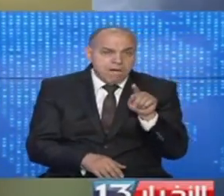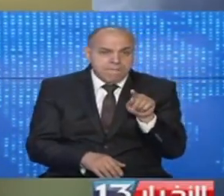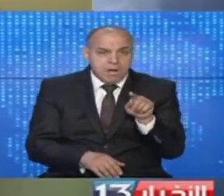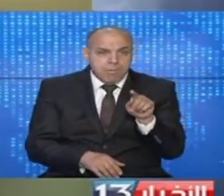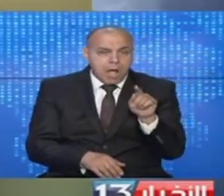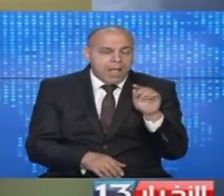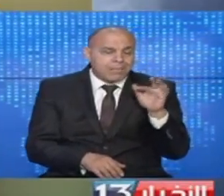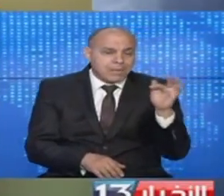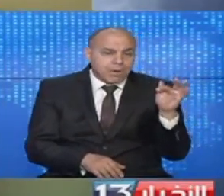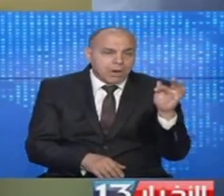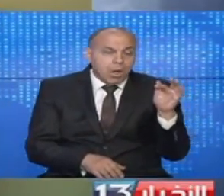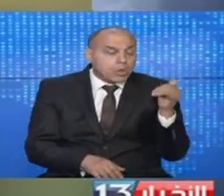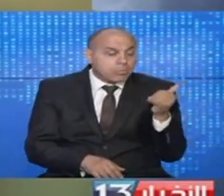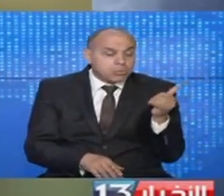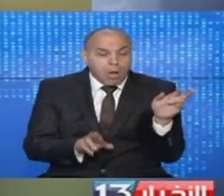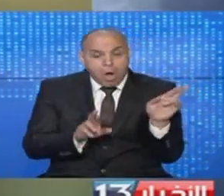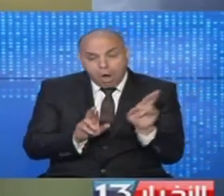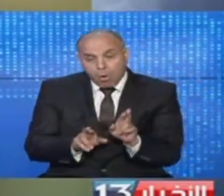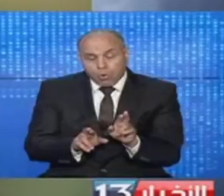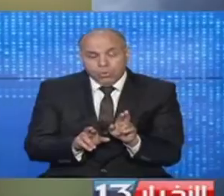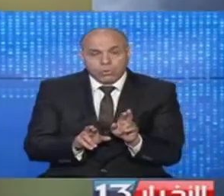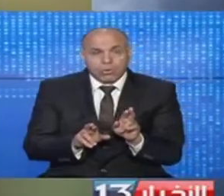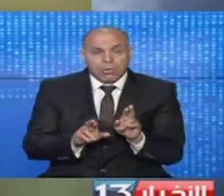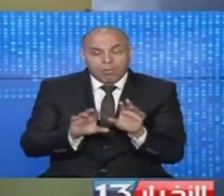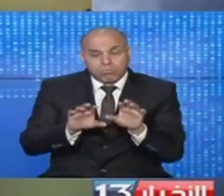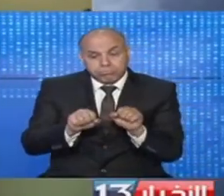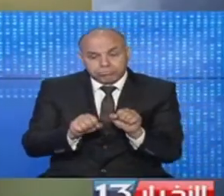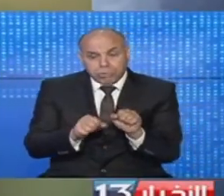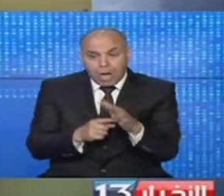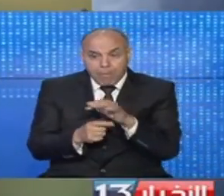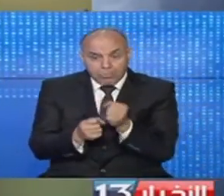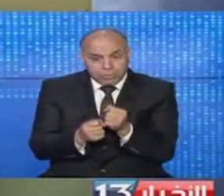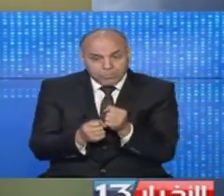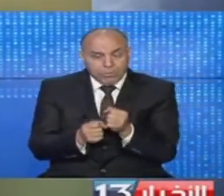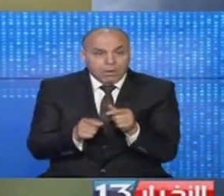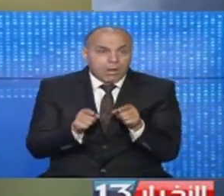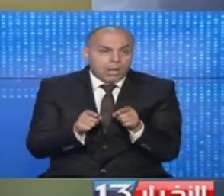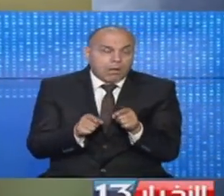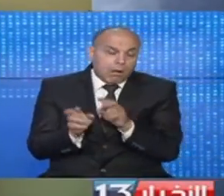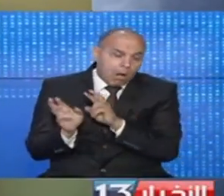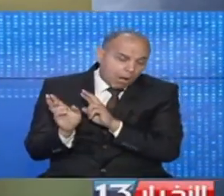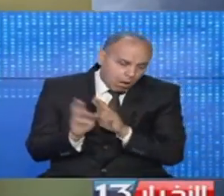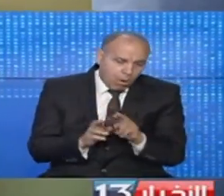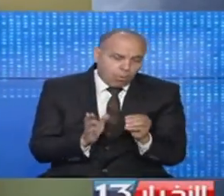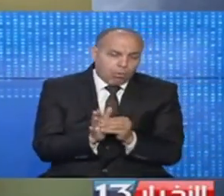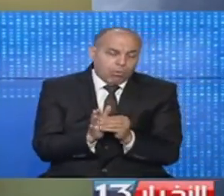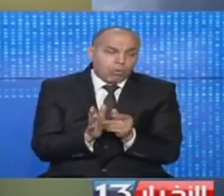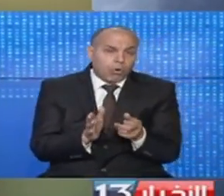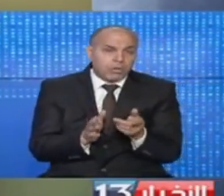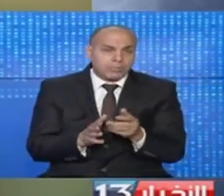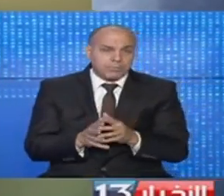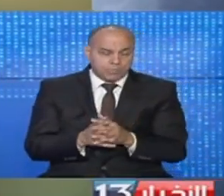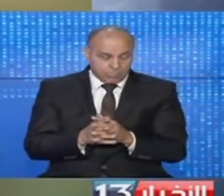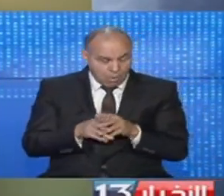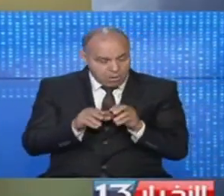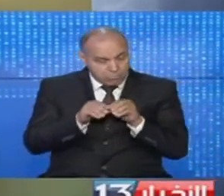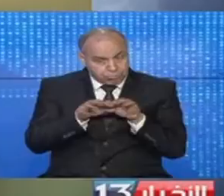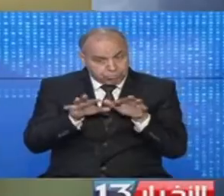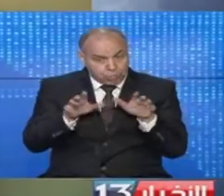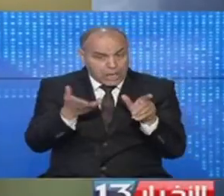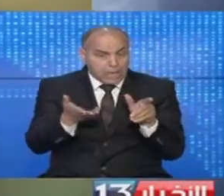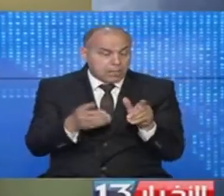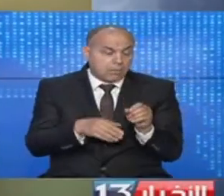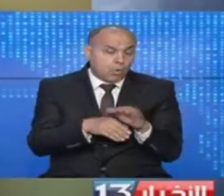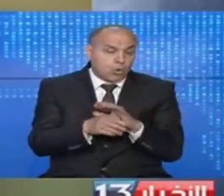زادة تبار، عنا تبرسق رجعت بعد اللي سيطرنا على الوضعية الغادي، ولكن رجعنا مرة أخرى معناتها الوضعية